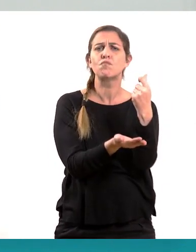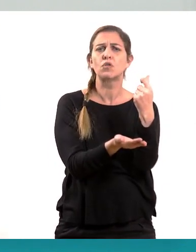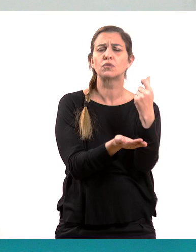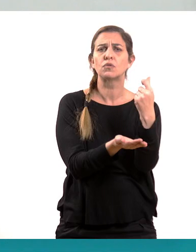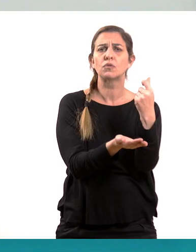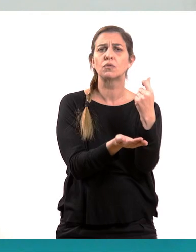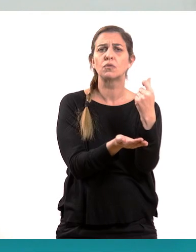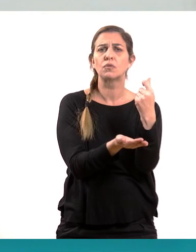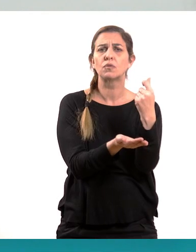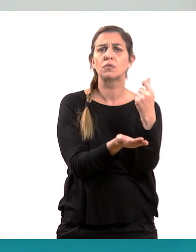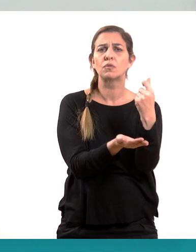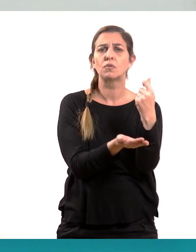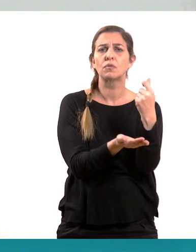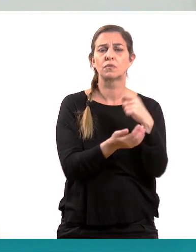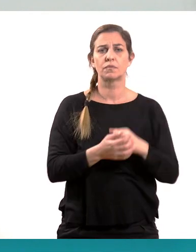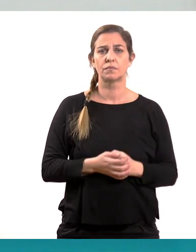πλήρωσε